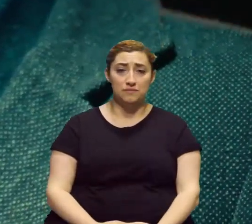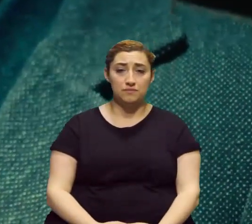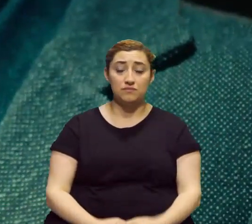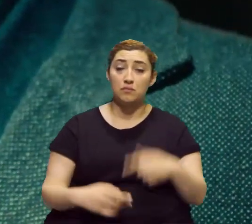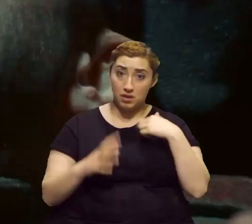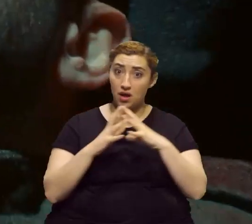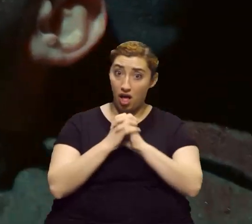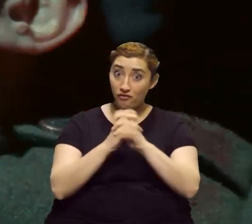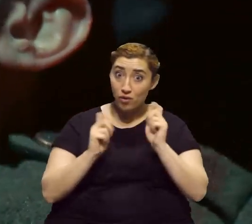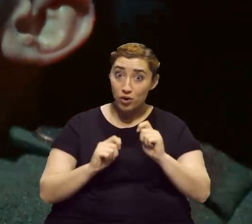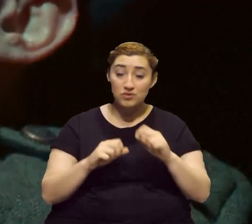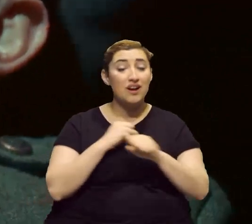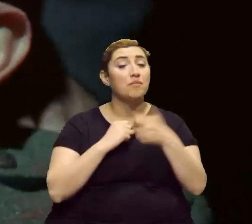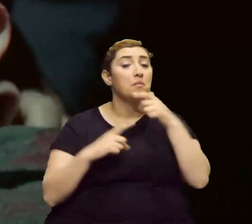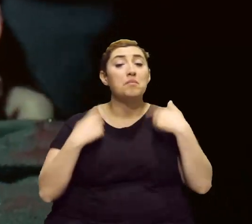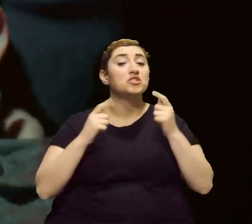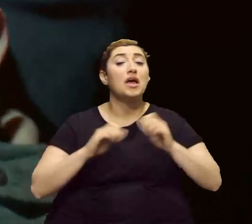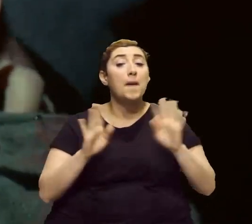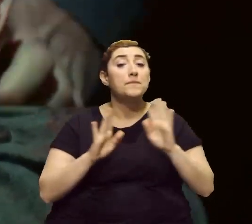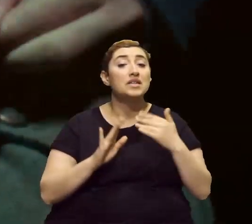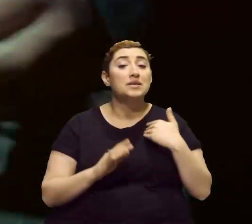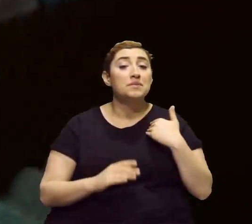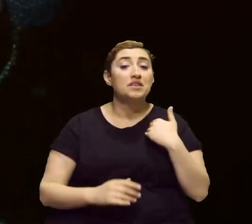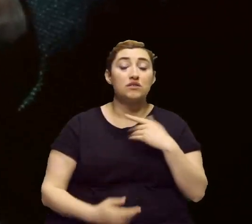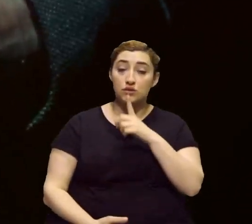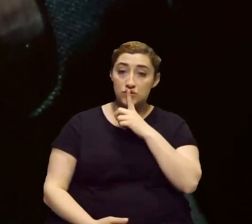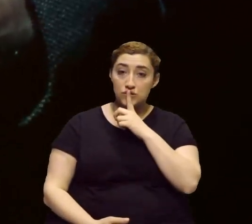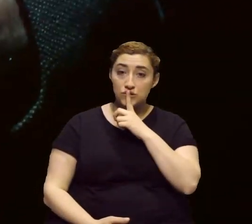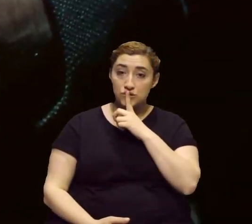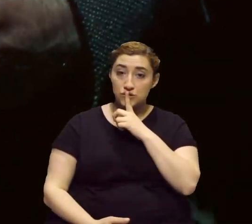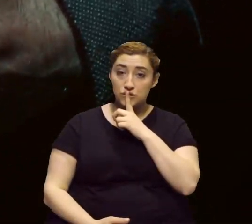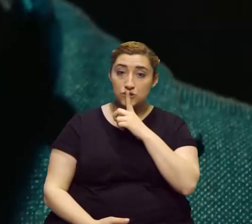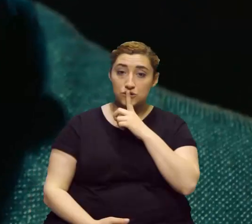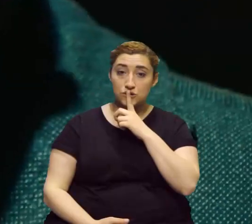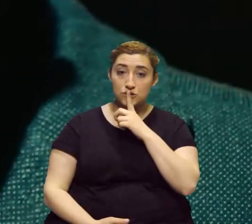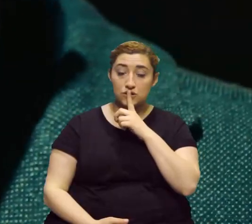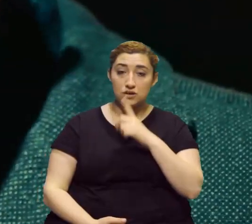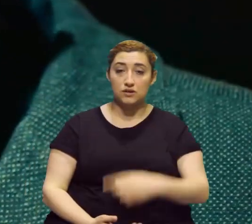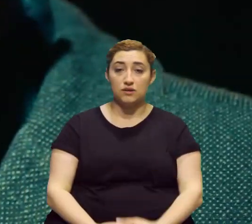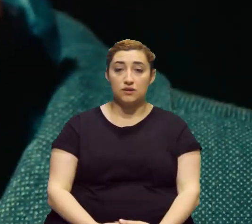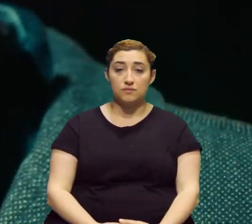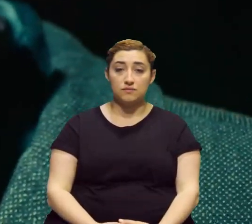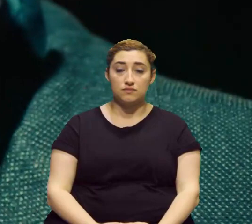Galip abi. Yalvarıyor musun? Galip abi, ben bir şey yapmadım ki. Fethi'nin ağzına kapadı.